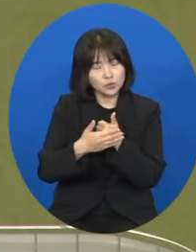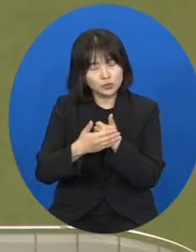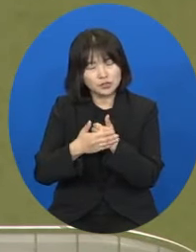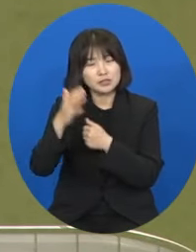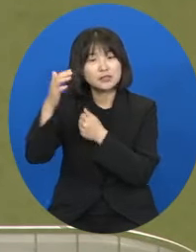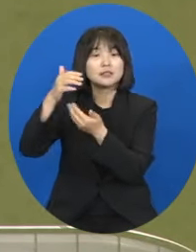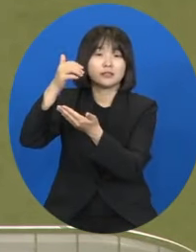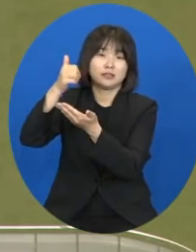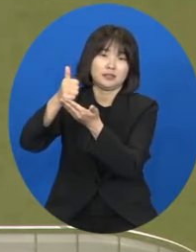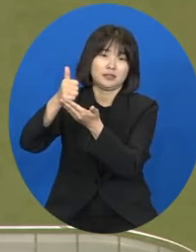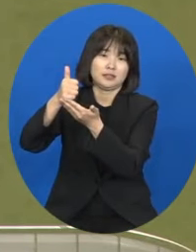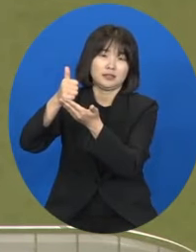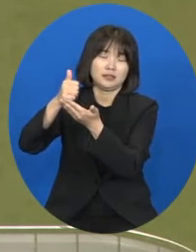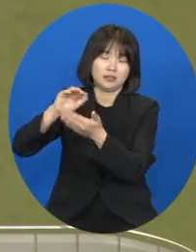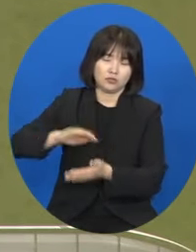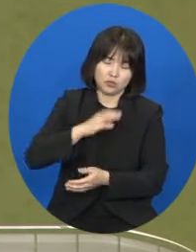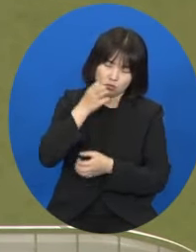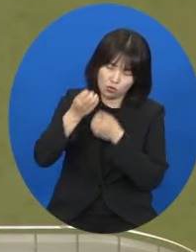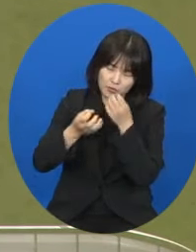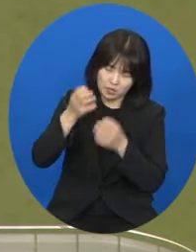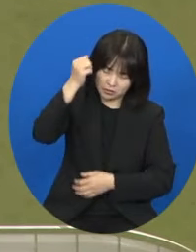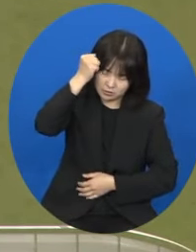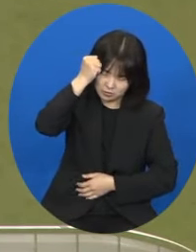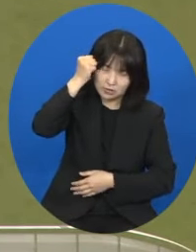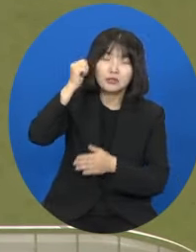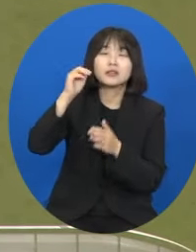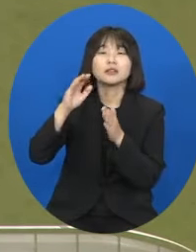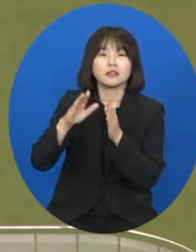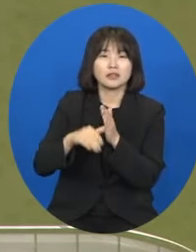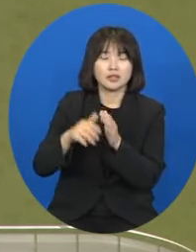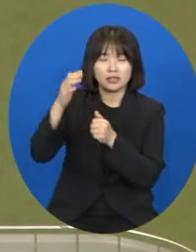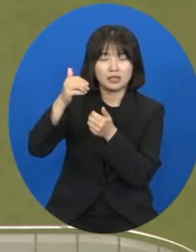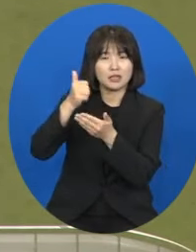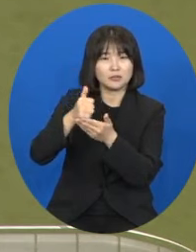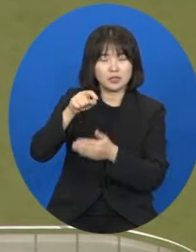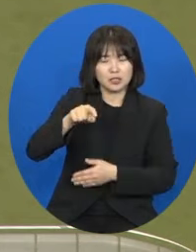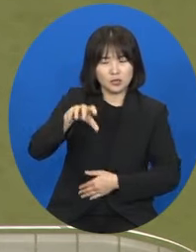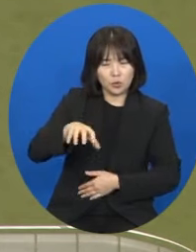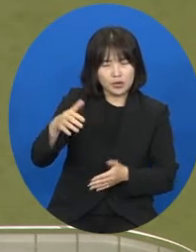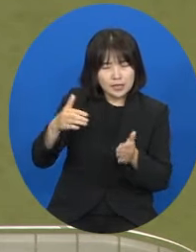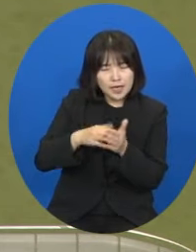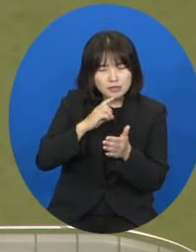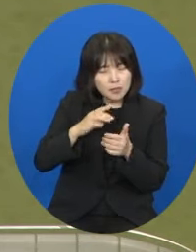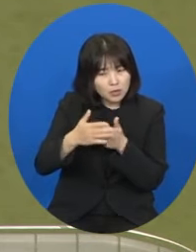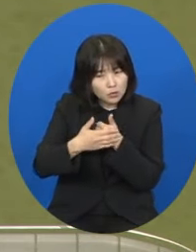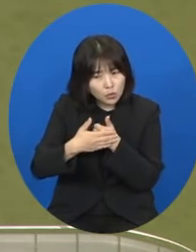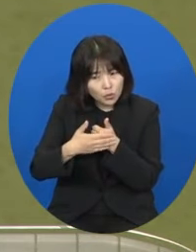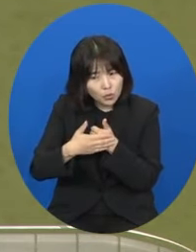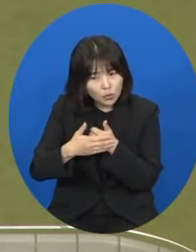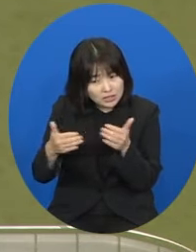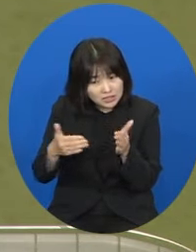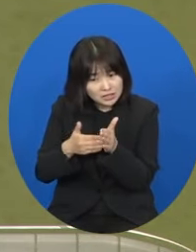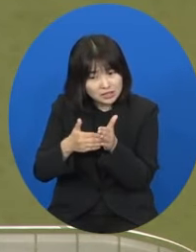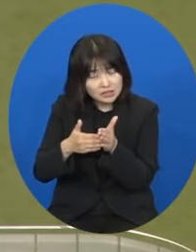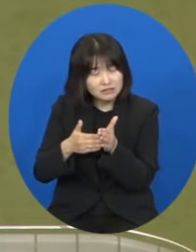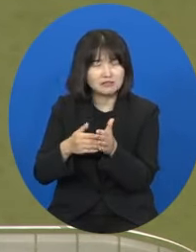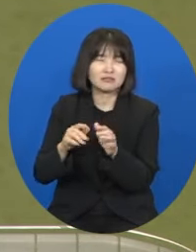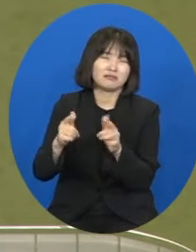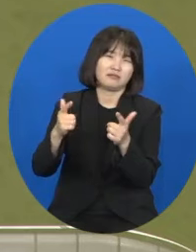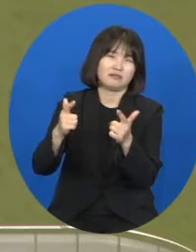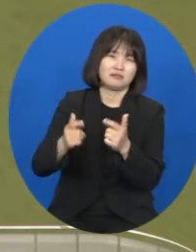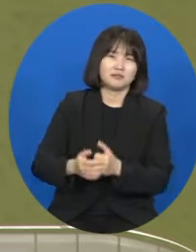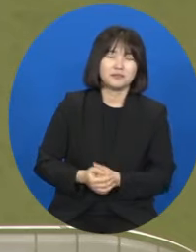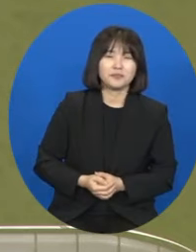하나님, 우리가 고백하고 기억할 때에 하나님이 여기까지만 도와주시겠다라고 말씀하신 것입니까?